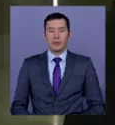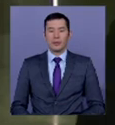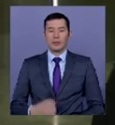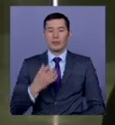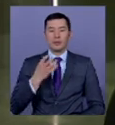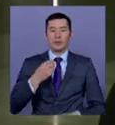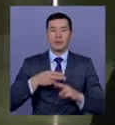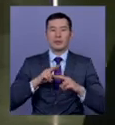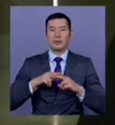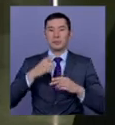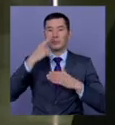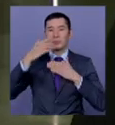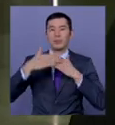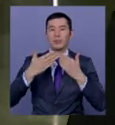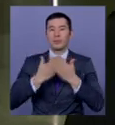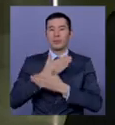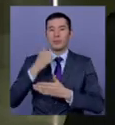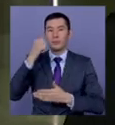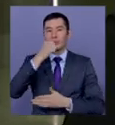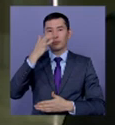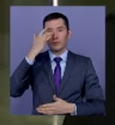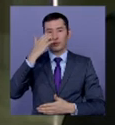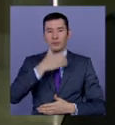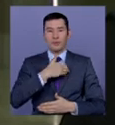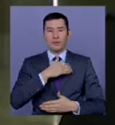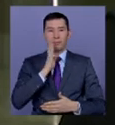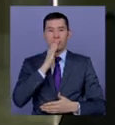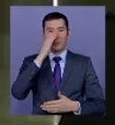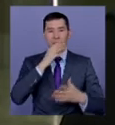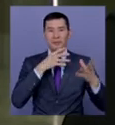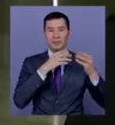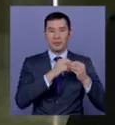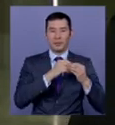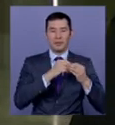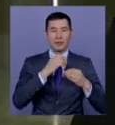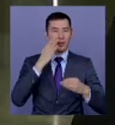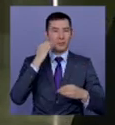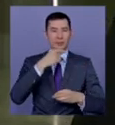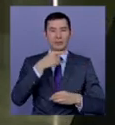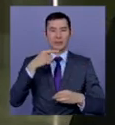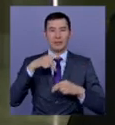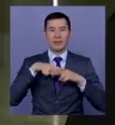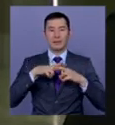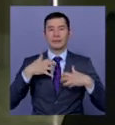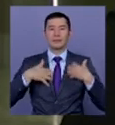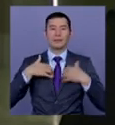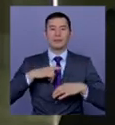жаңа жыл қарсаңында, жаңа жылда ата-анаммен қарсалам деп, Алматыдан Нұрсұлтанға асығып келе жатқан екен.